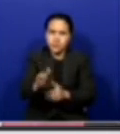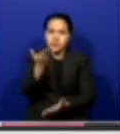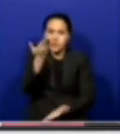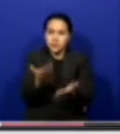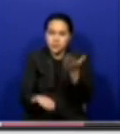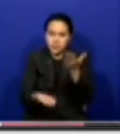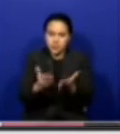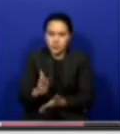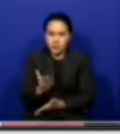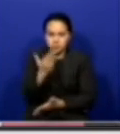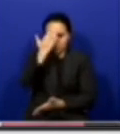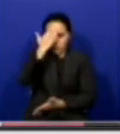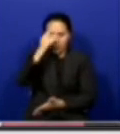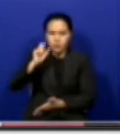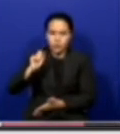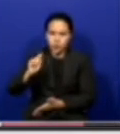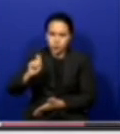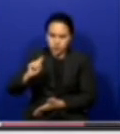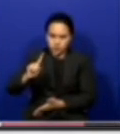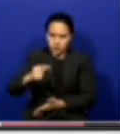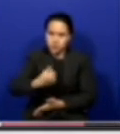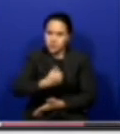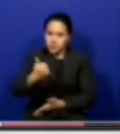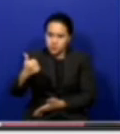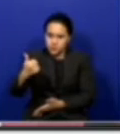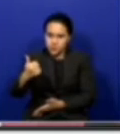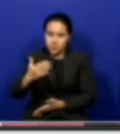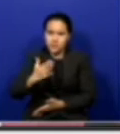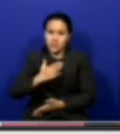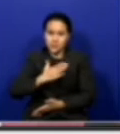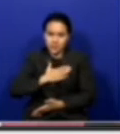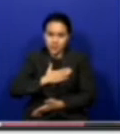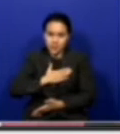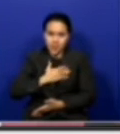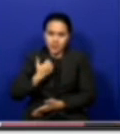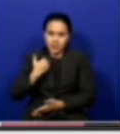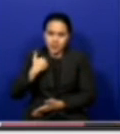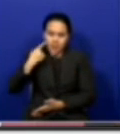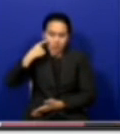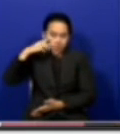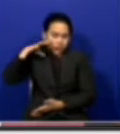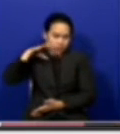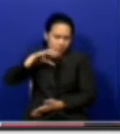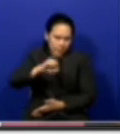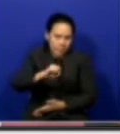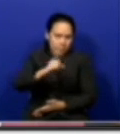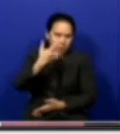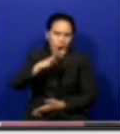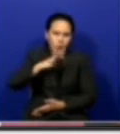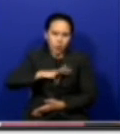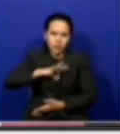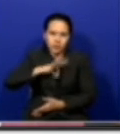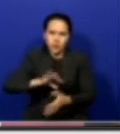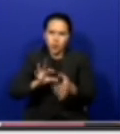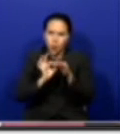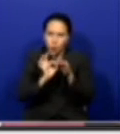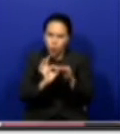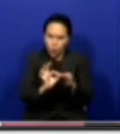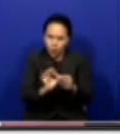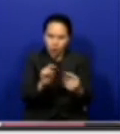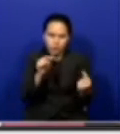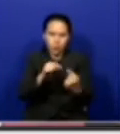ฉินหรือจำเป็นอื่นนั้นดิฉันมีข้อสังเกตและความห่วงใยต่อร่างพระราชบั